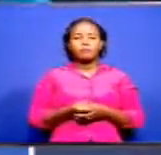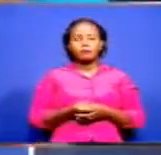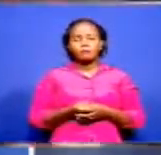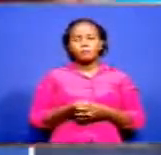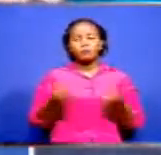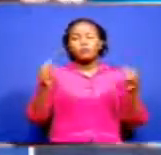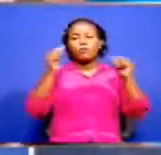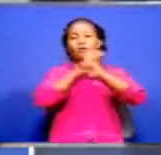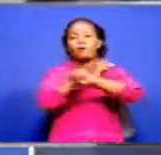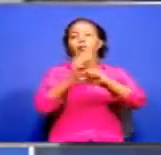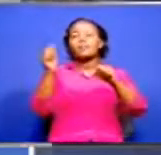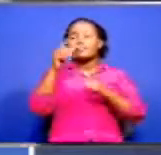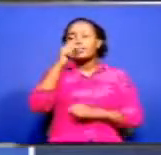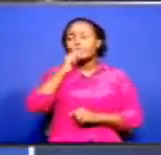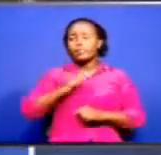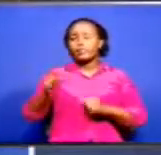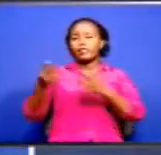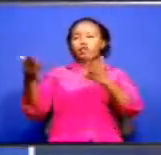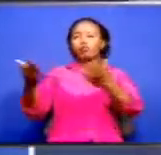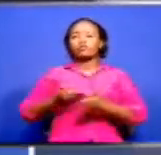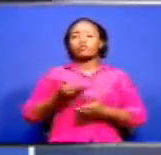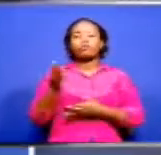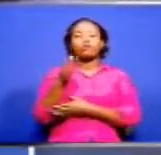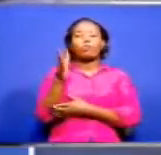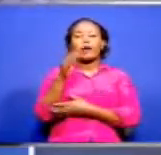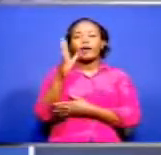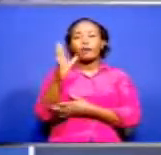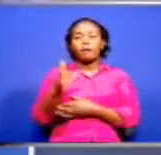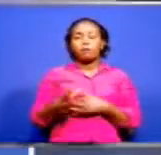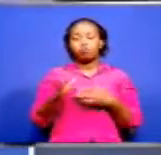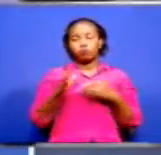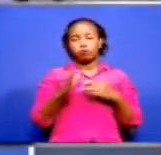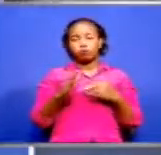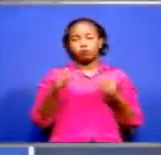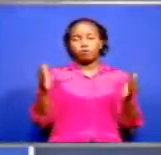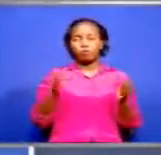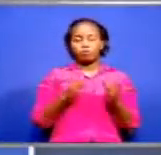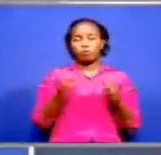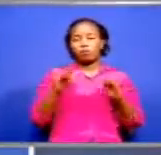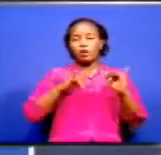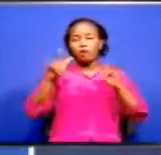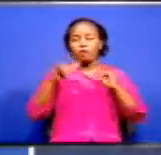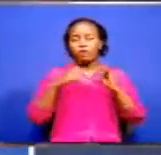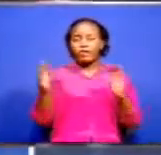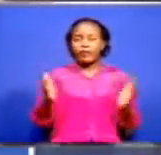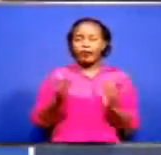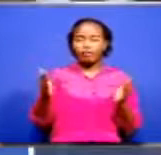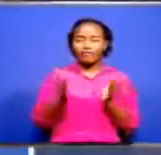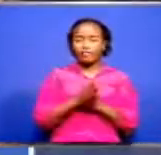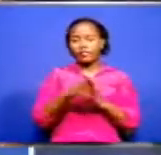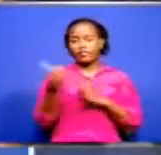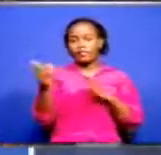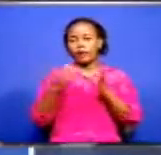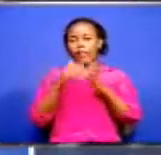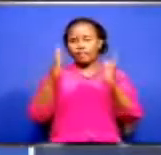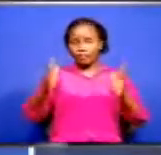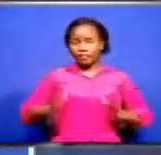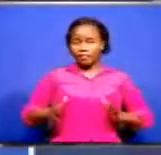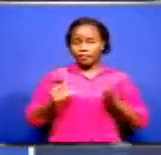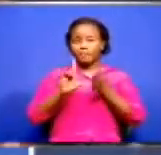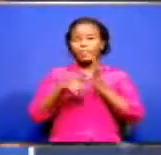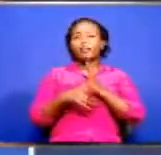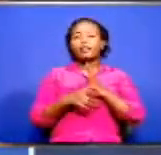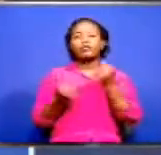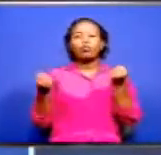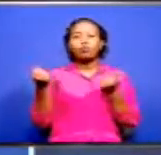Rais Suluhu alipokelewa na waziri wa mashauri ya nchi za kigeni Rachel Omamo na viongozi wengine. Baadaye rais Suluhu alifululiza